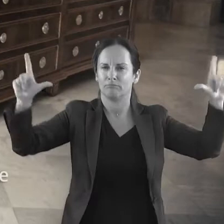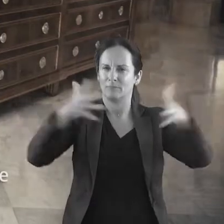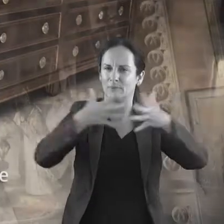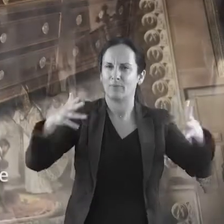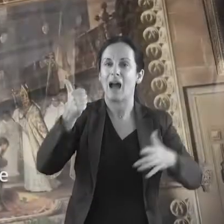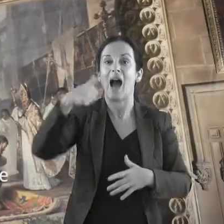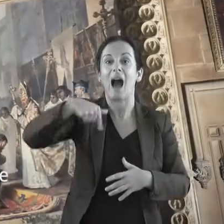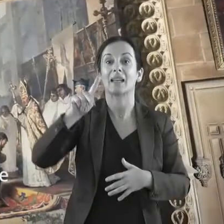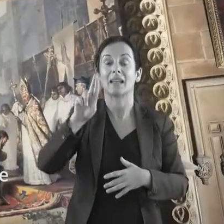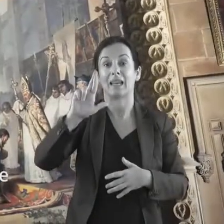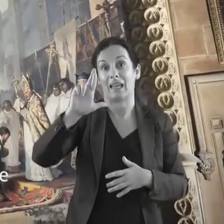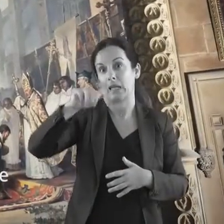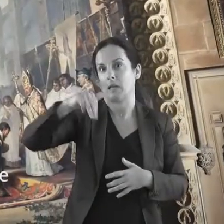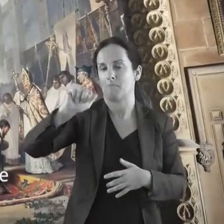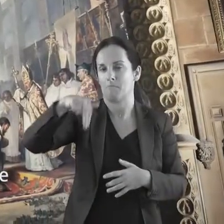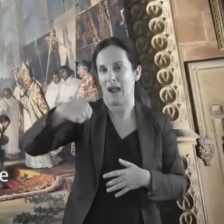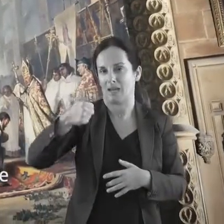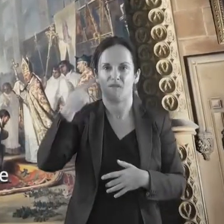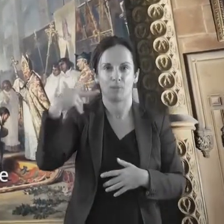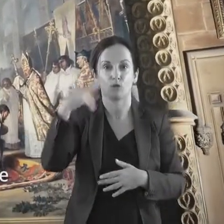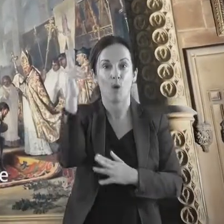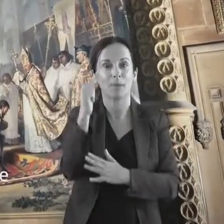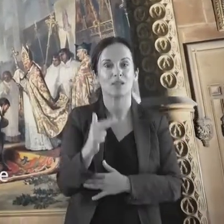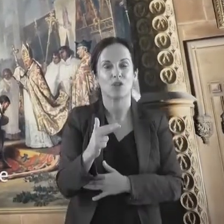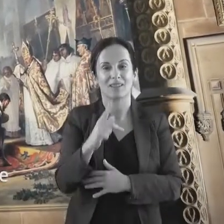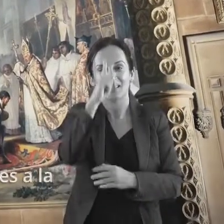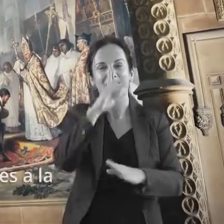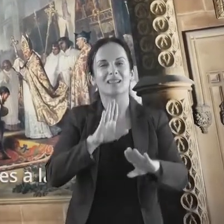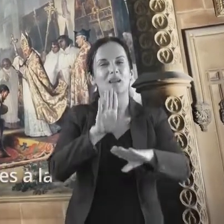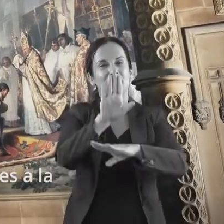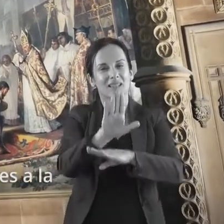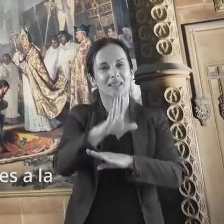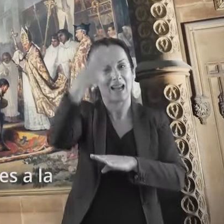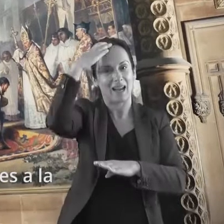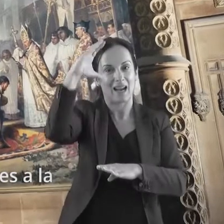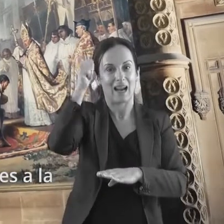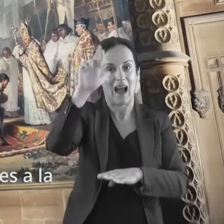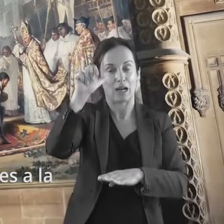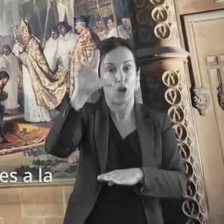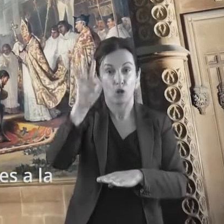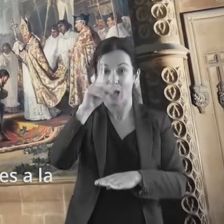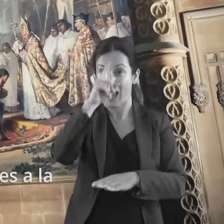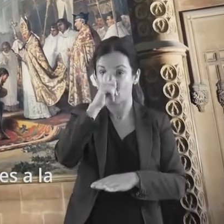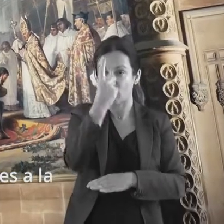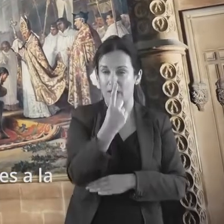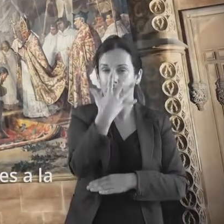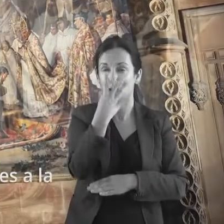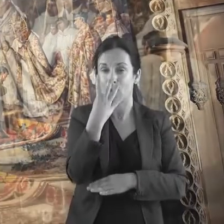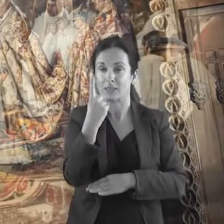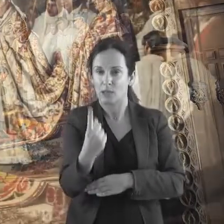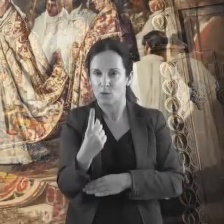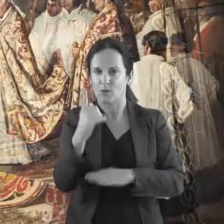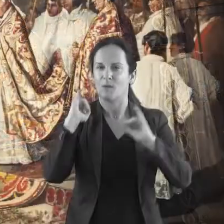Just damunt hi podem veure un gran quadre de Ricard Ankermann que representa l'arribada de l'emperador Carles a la ciutat de